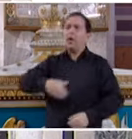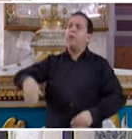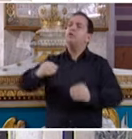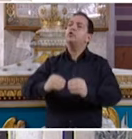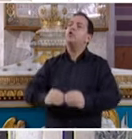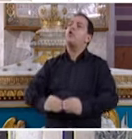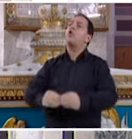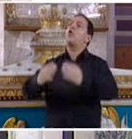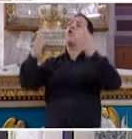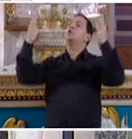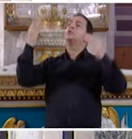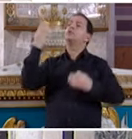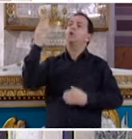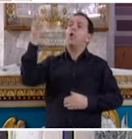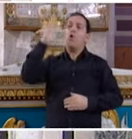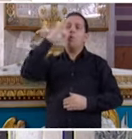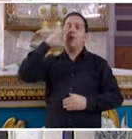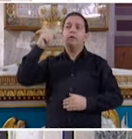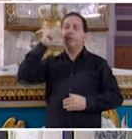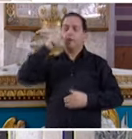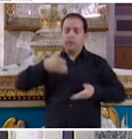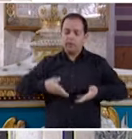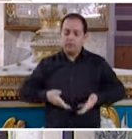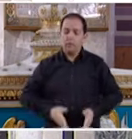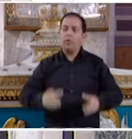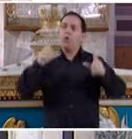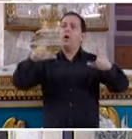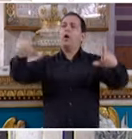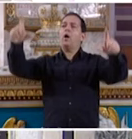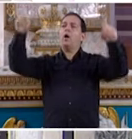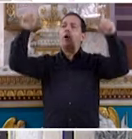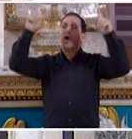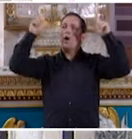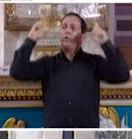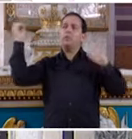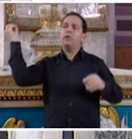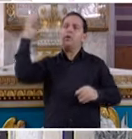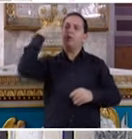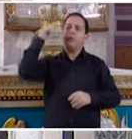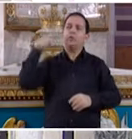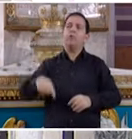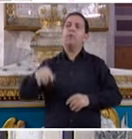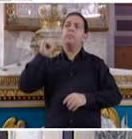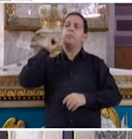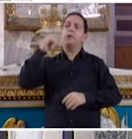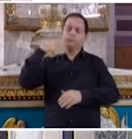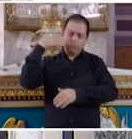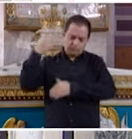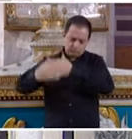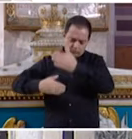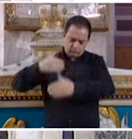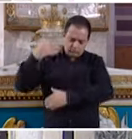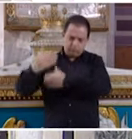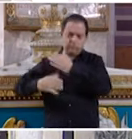του Πατρός και του Υιού και του Αγίου Πνεύματος, νυν και αΐ, και εις τους